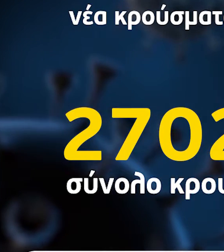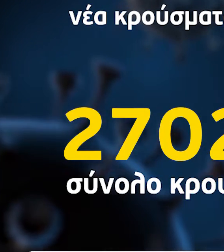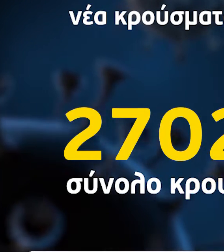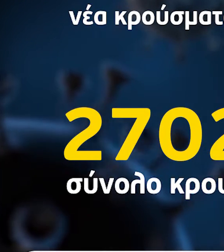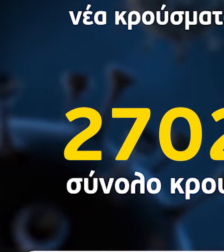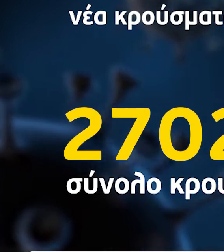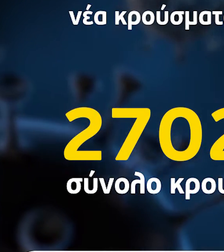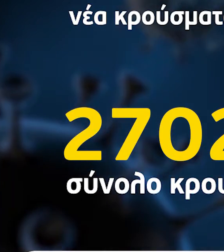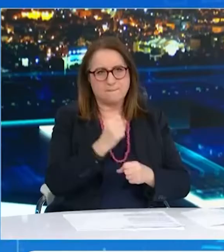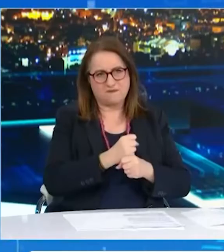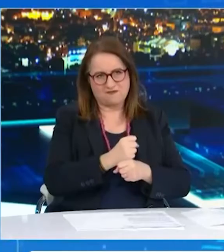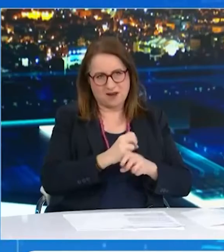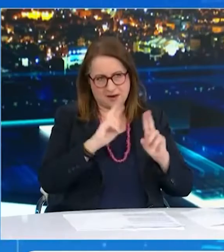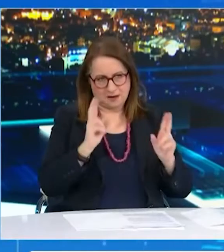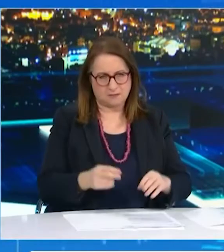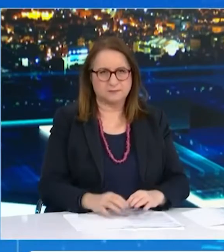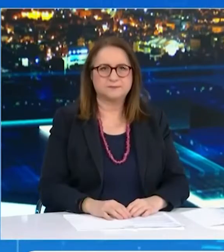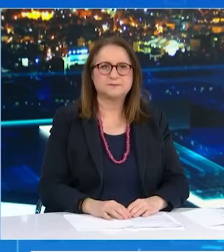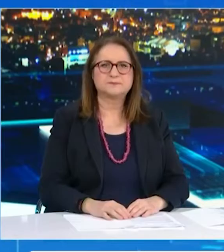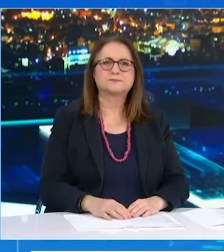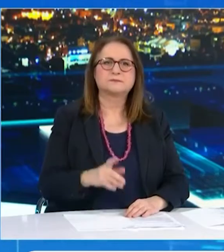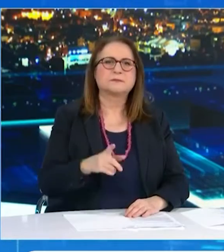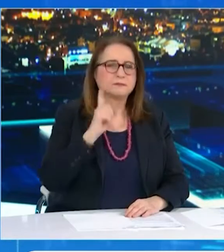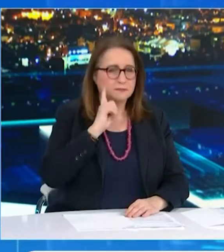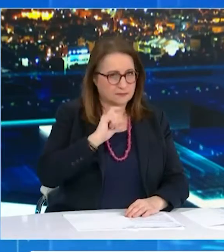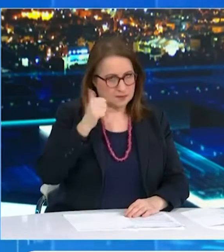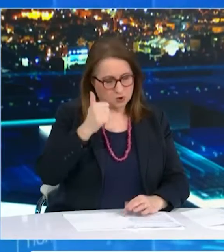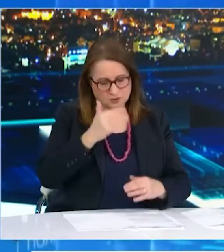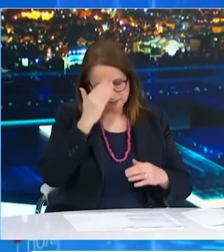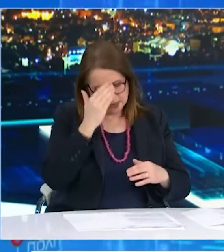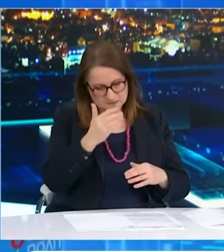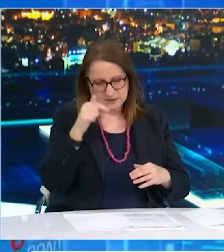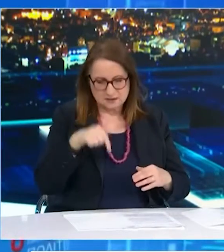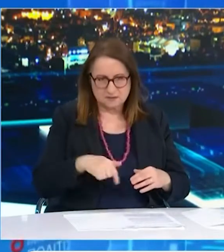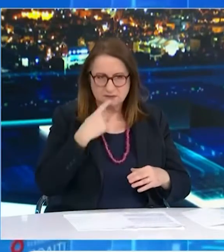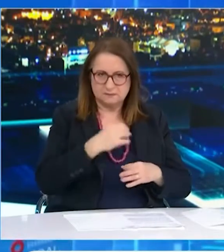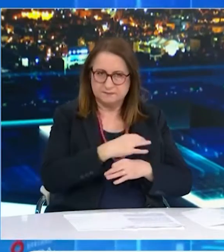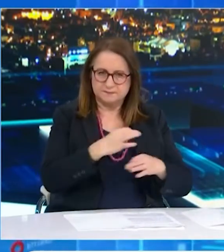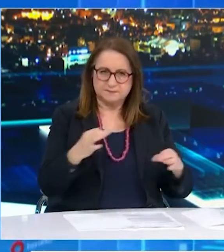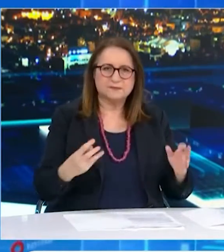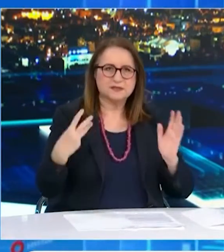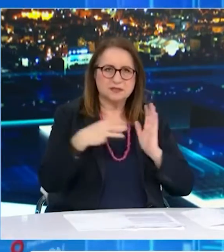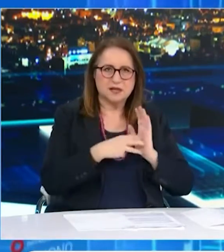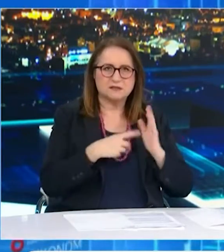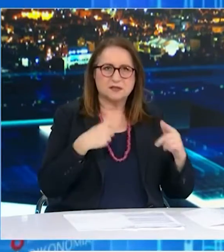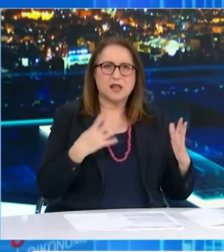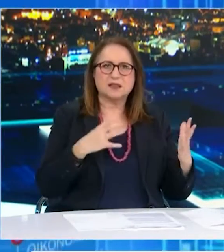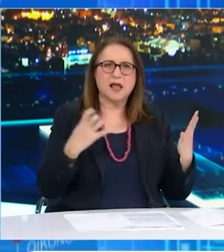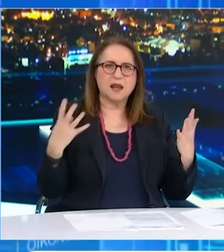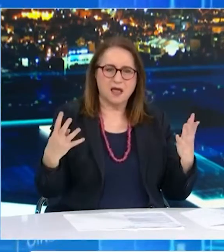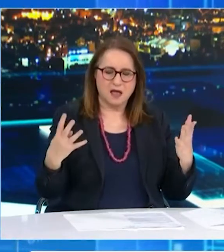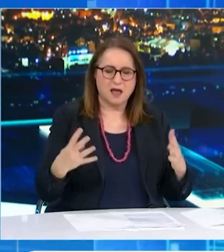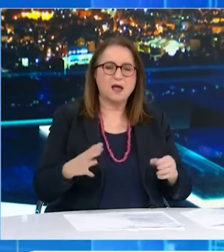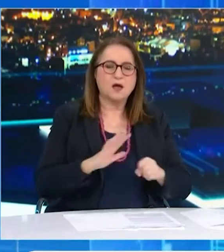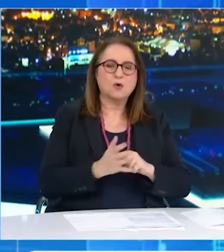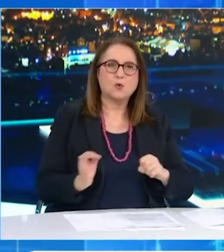753 είναι οι διασωληνωμένοι. Ο ΕΟΔΗ ανακοίνωσε σήμερα 3.080 νέα κρούσματα κορονοϊού στη χώρα μας, ενώ ο αριθμός των